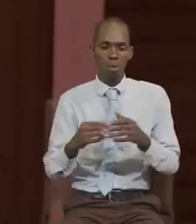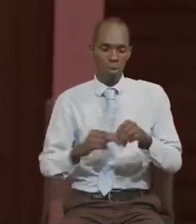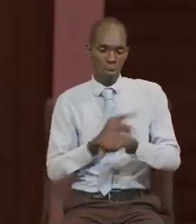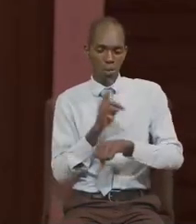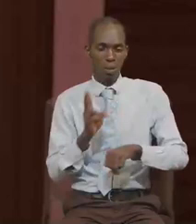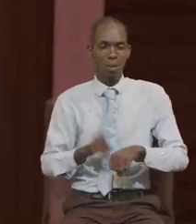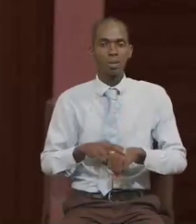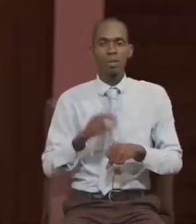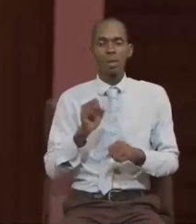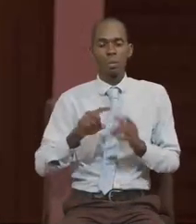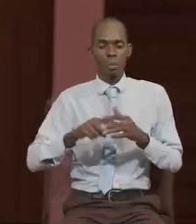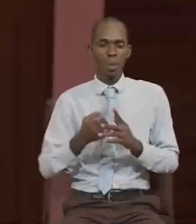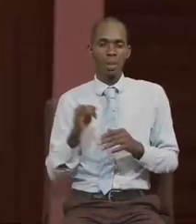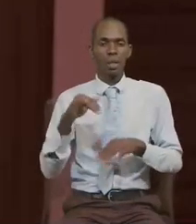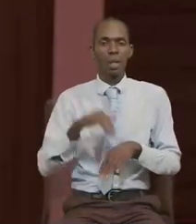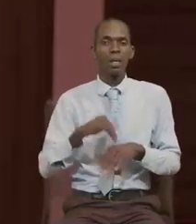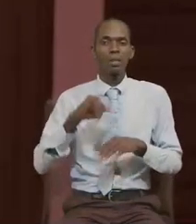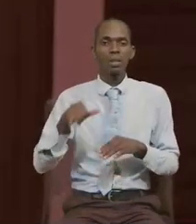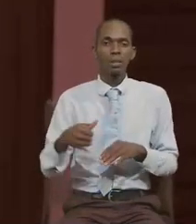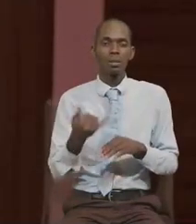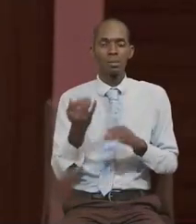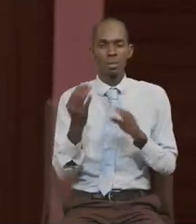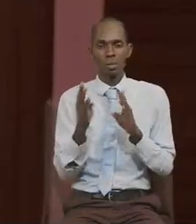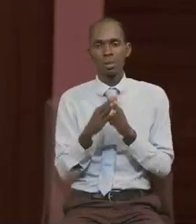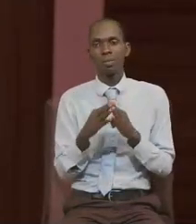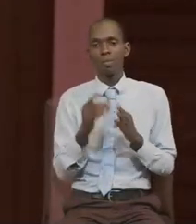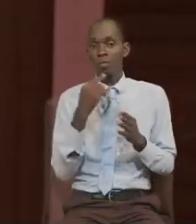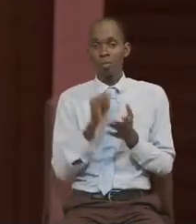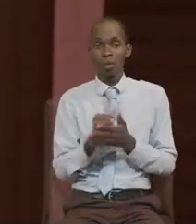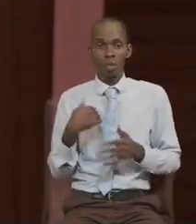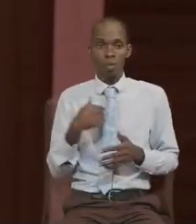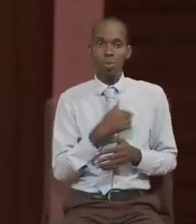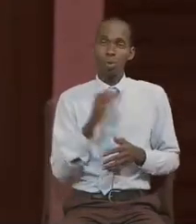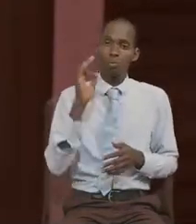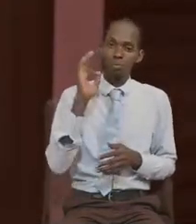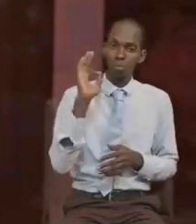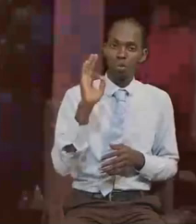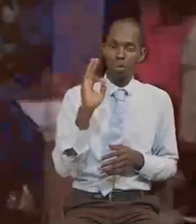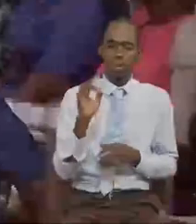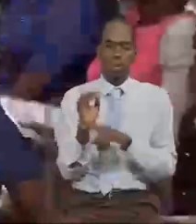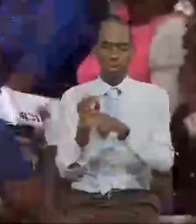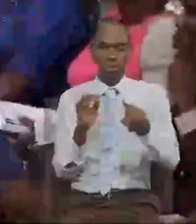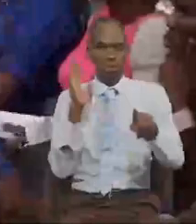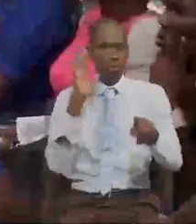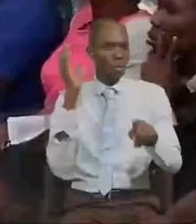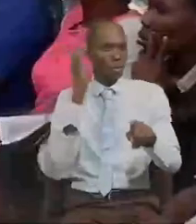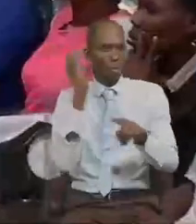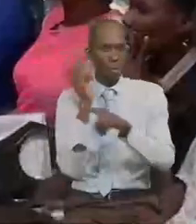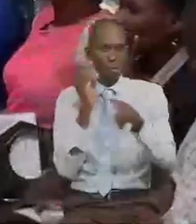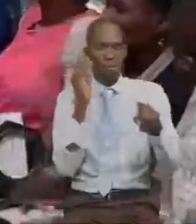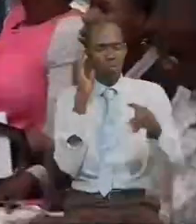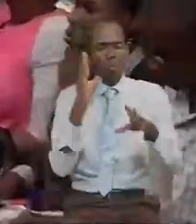à toutes les nations, à commencer par Jérusalem. Il va prêcher, vous allez écouter, vous allez recevoir